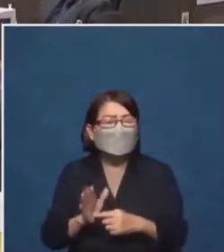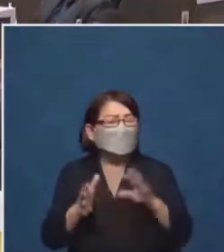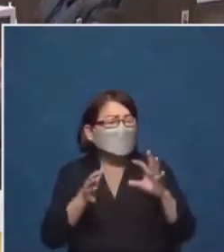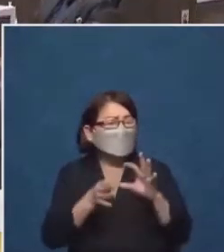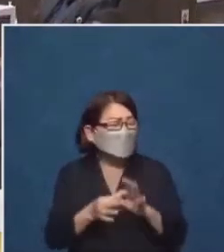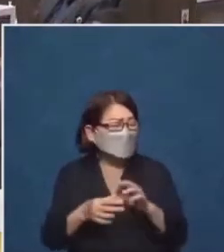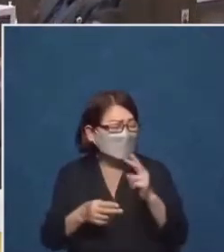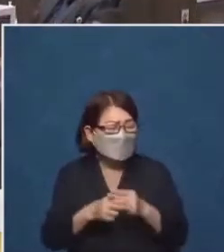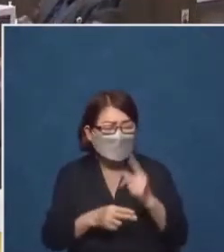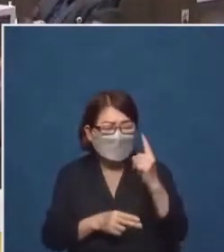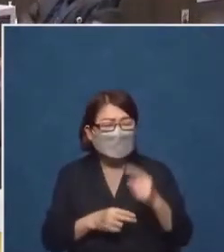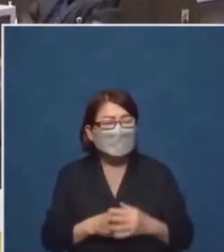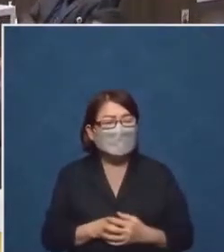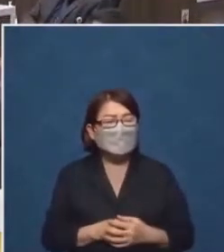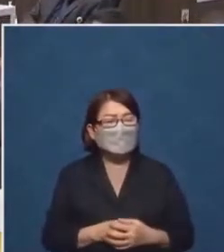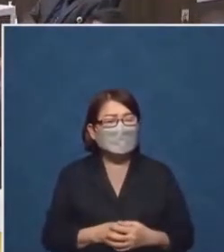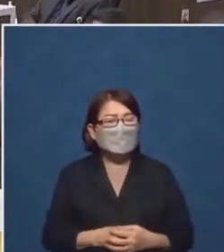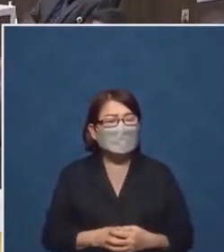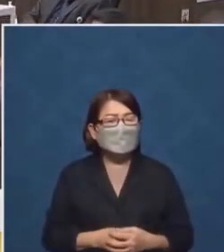ครับ